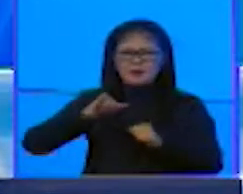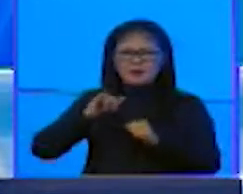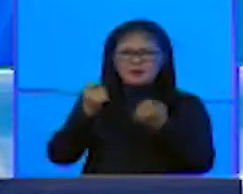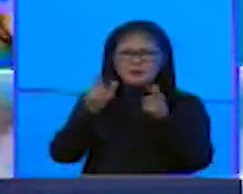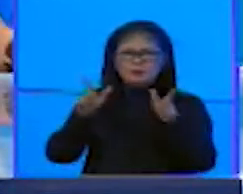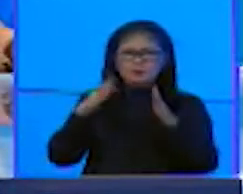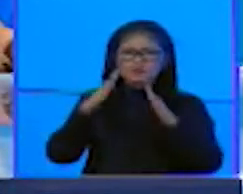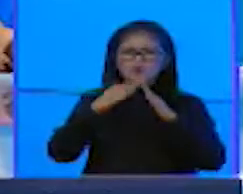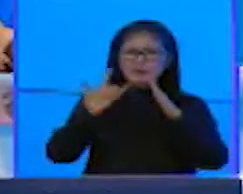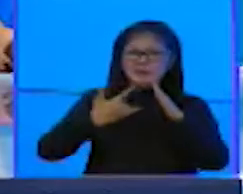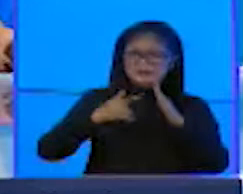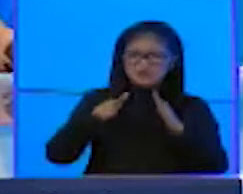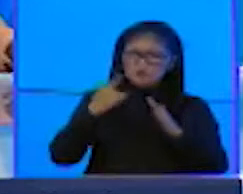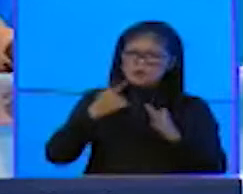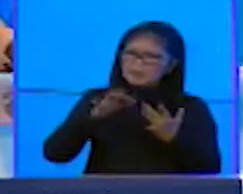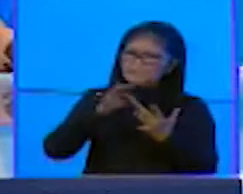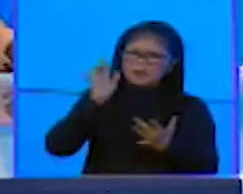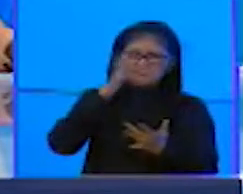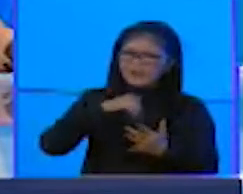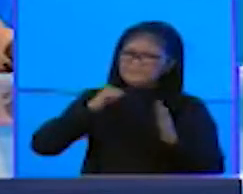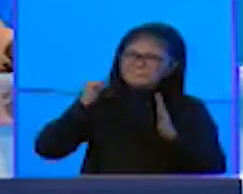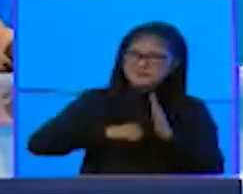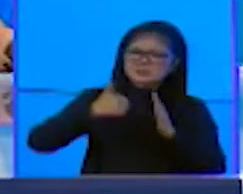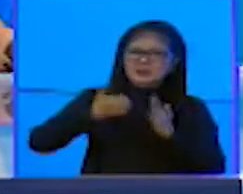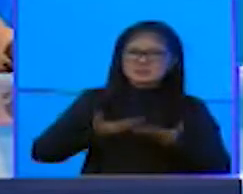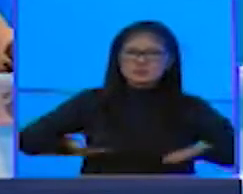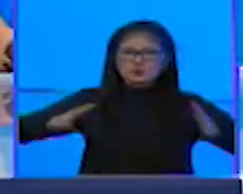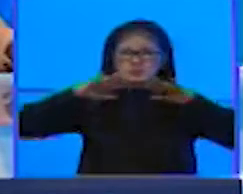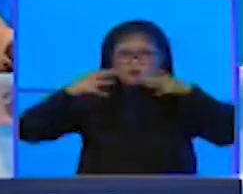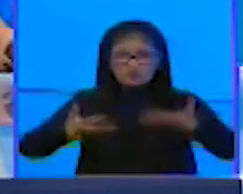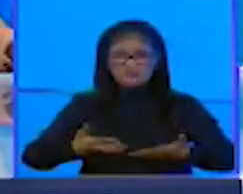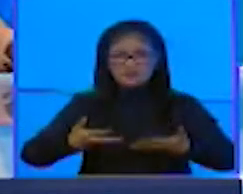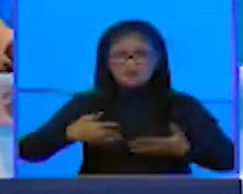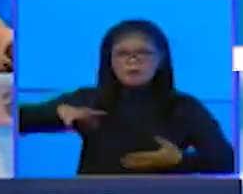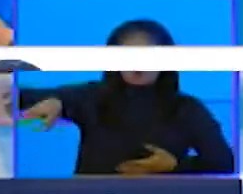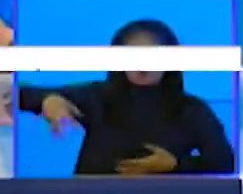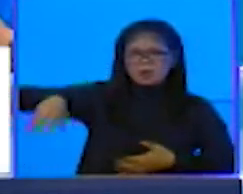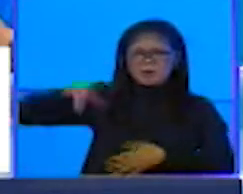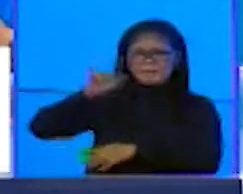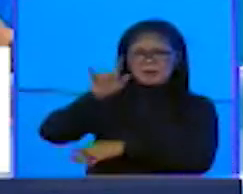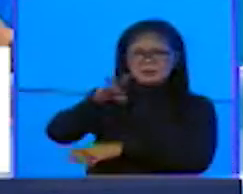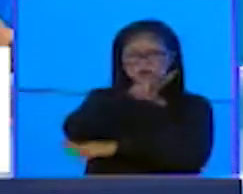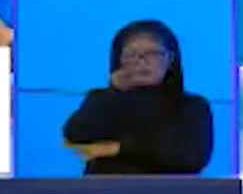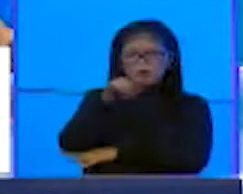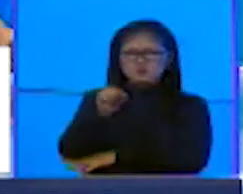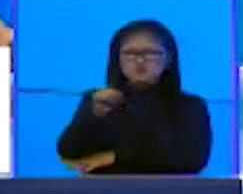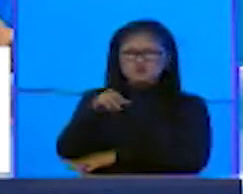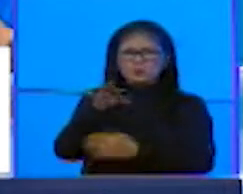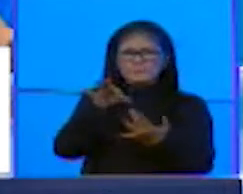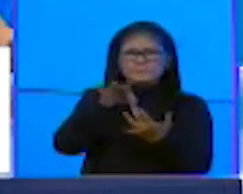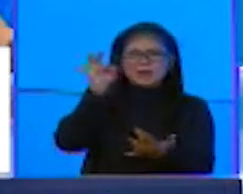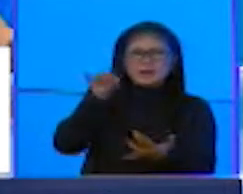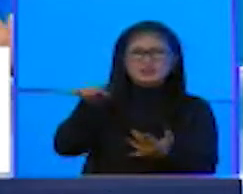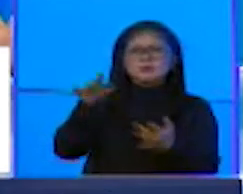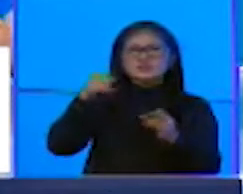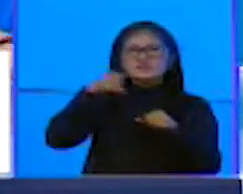tetap menjadi pilihan yang paling bijak di tengah pandemi COVID-19. Sebuah keluarga di Bekasi, Jawa Barat justru memilih mengisi liburan di rumah saja